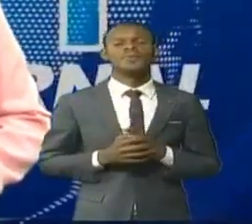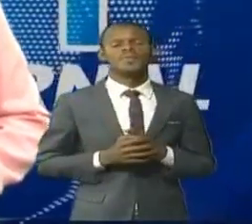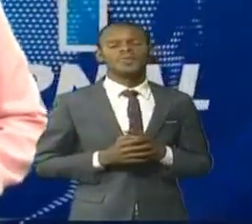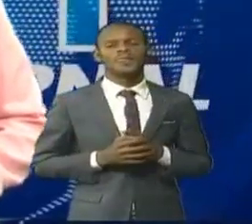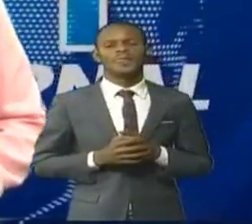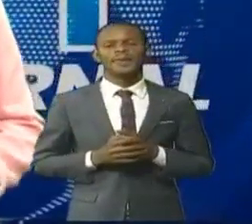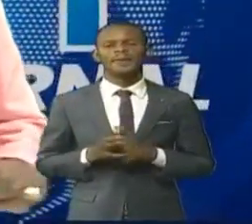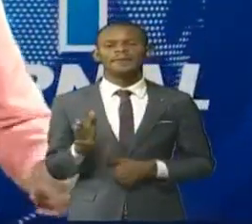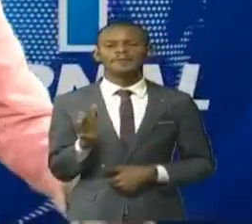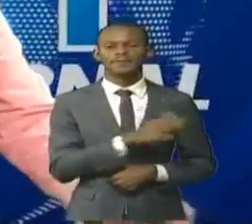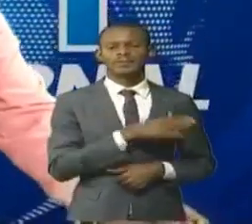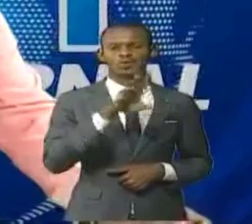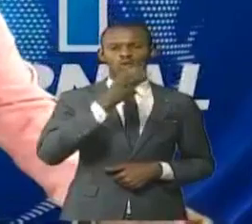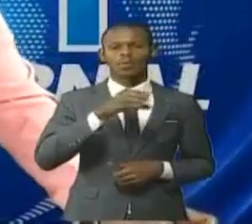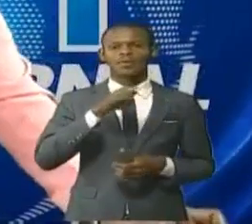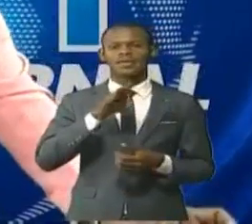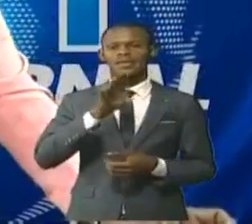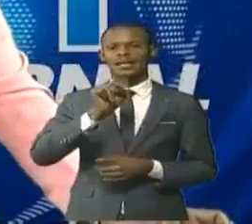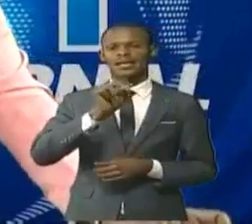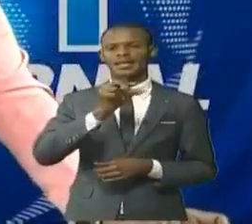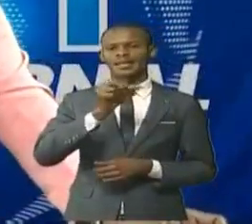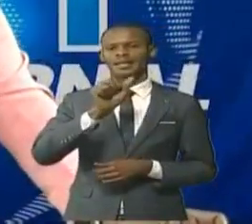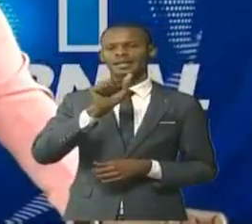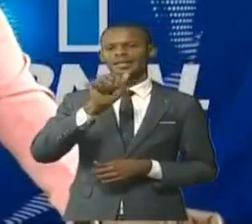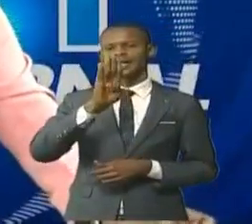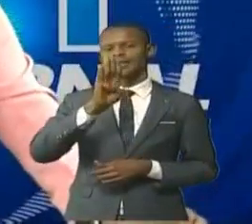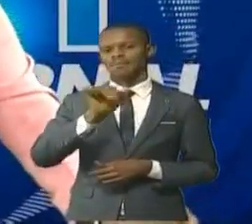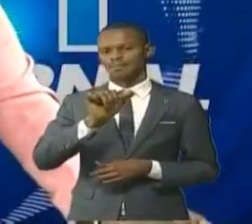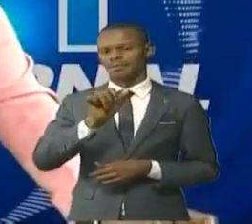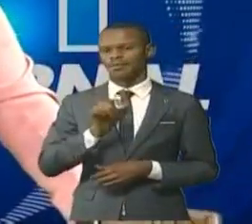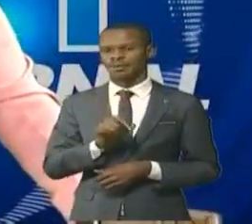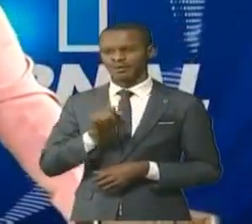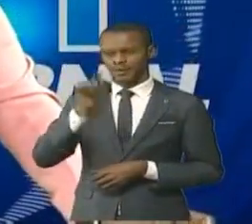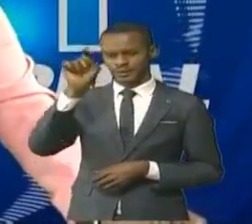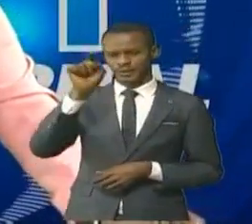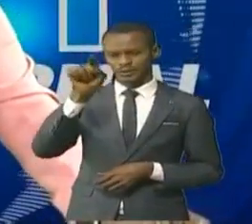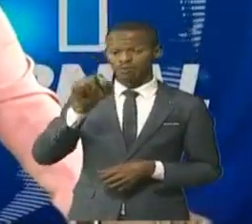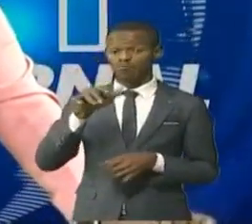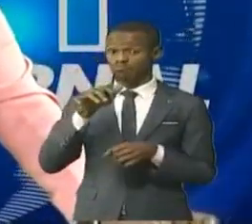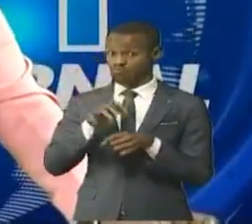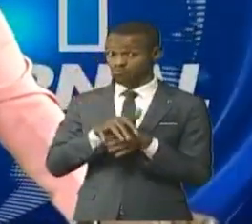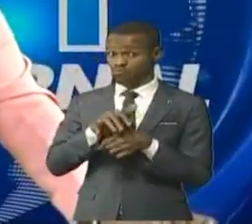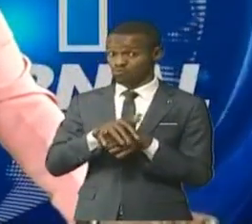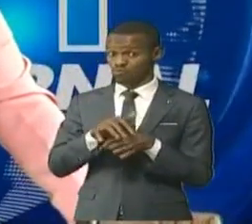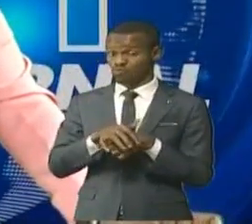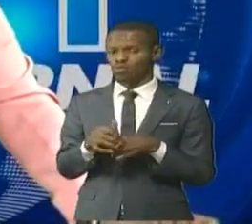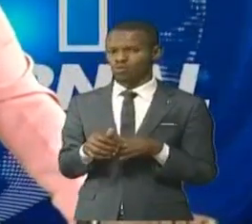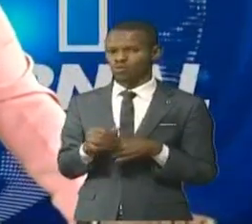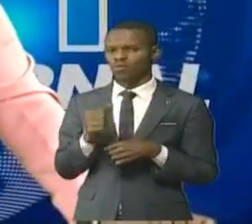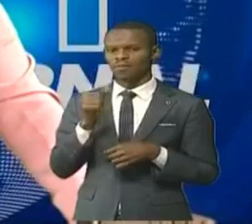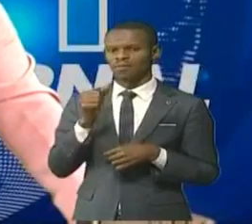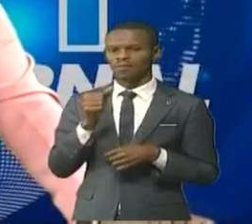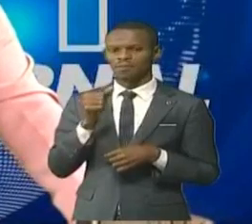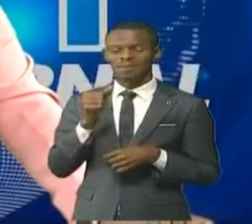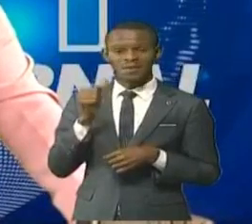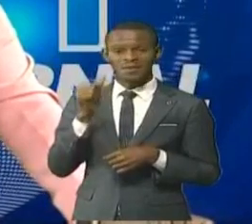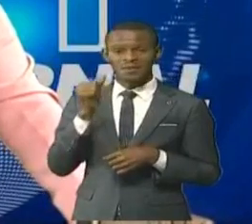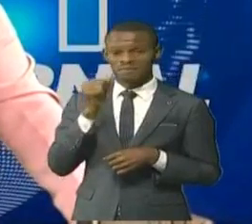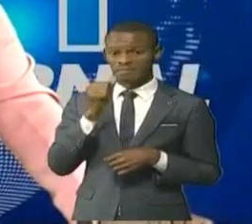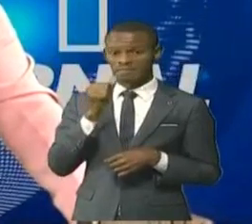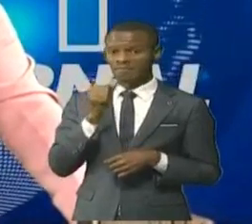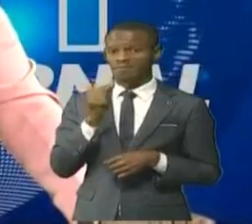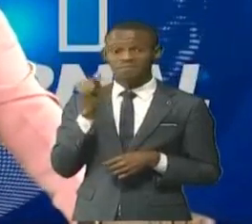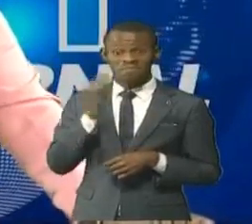La commune de Ngaba est l'une des municipalités qui regorge un bon nombre des mères célibataires. Petite phrase de